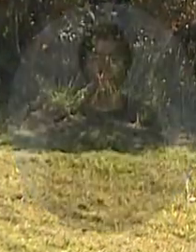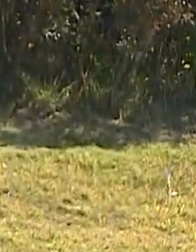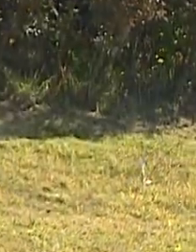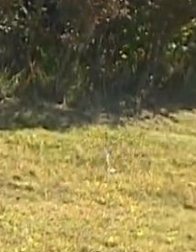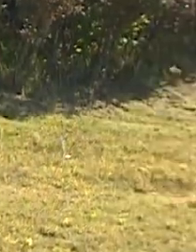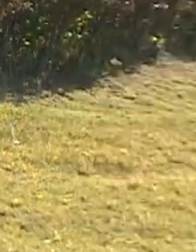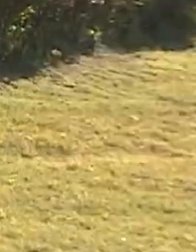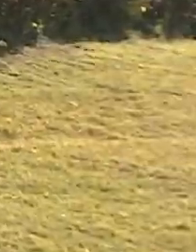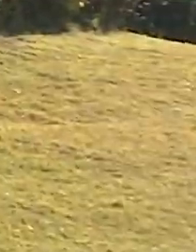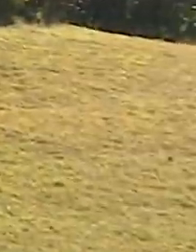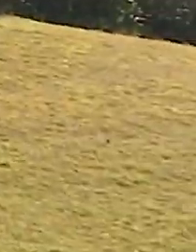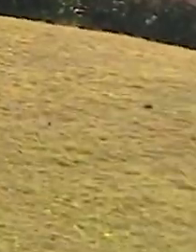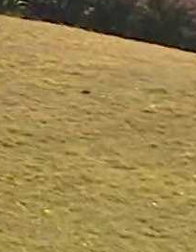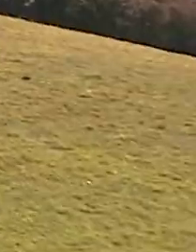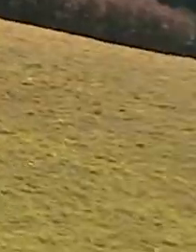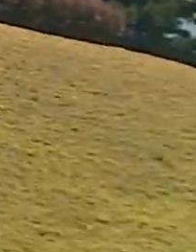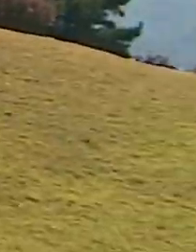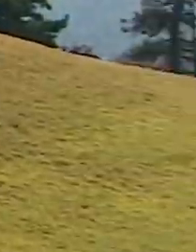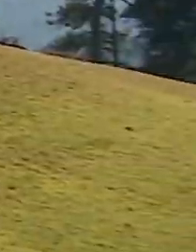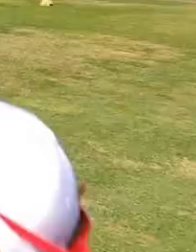근데